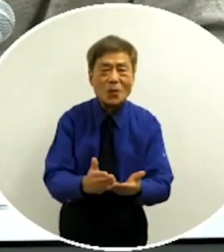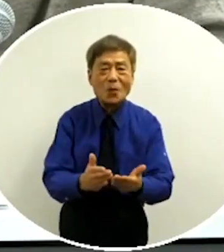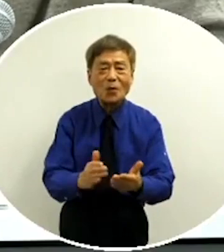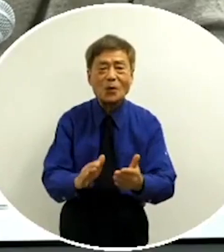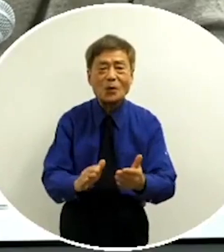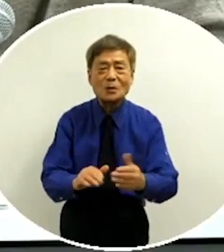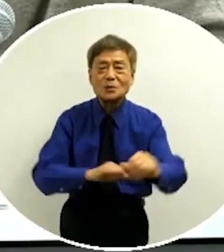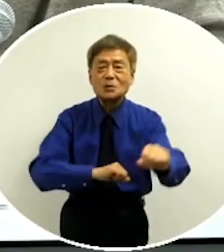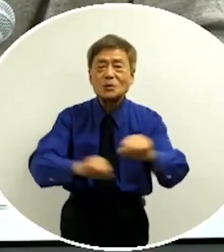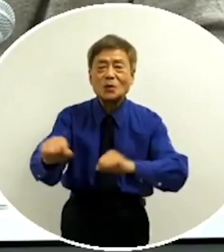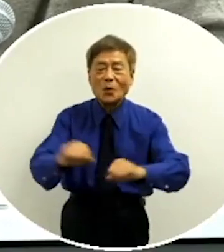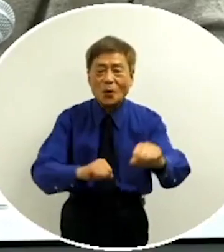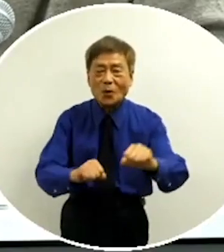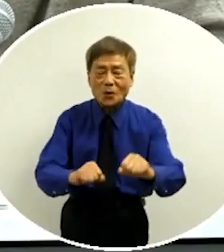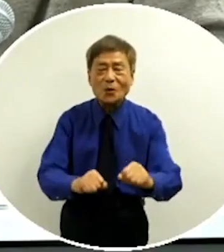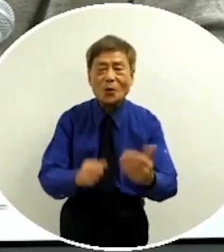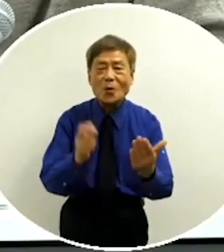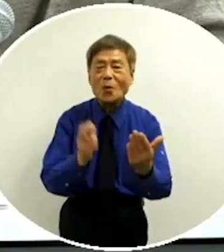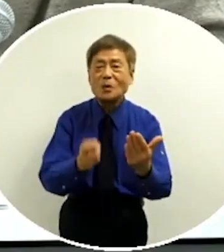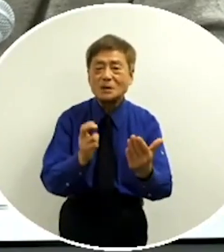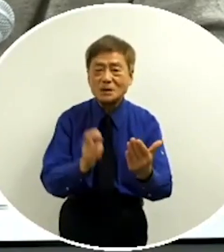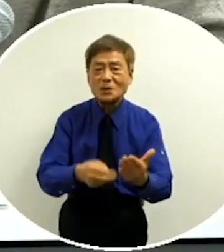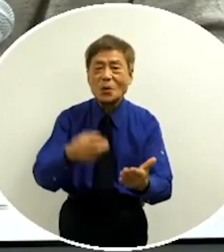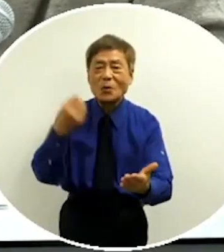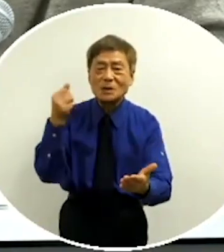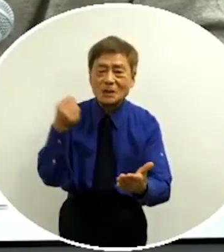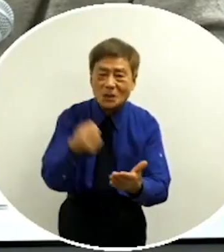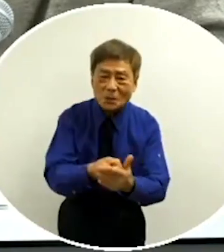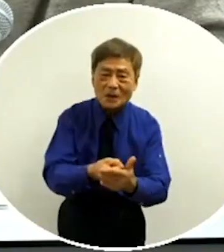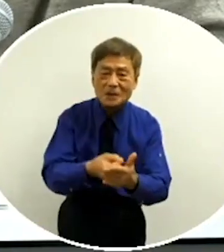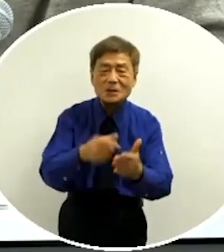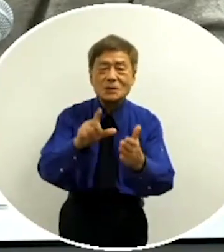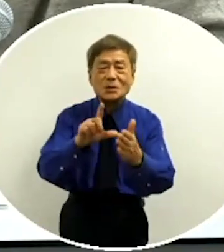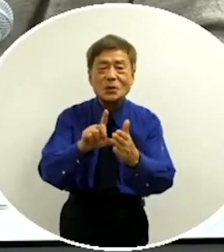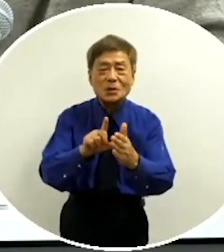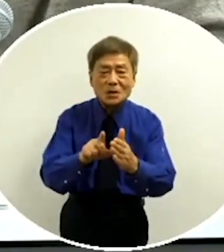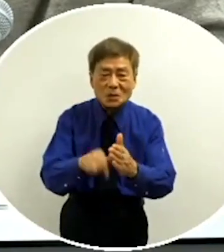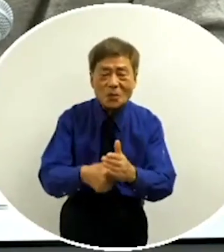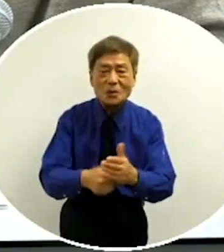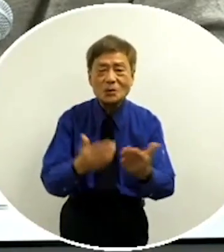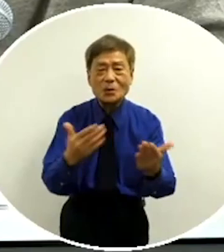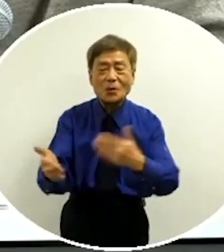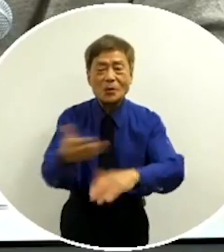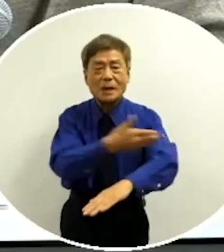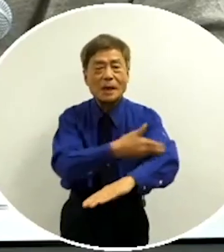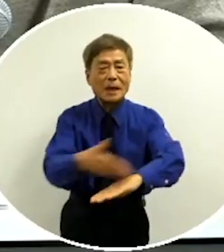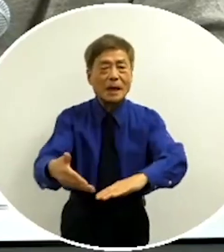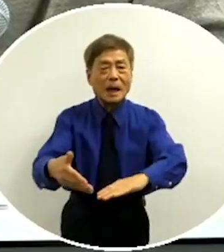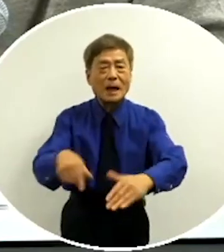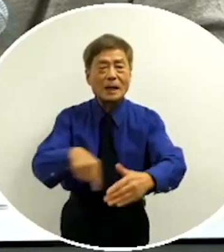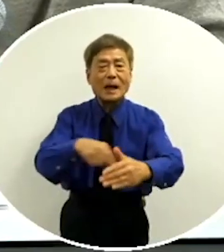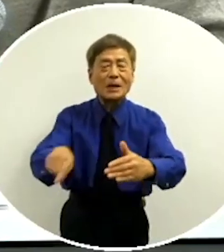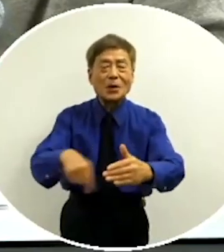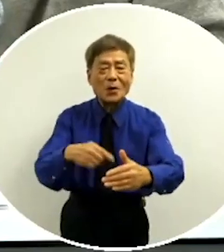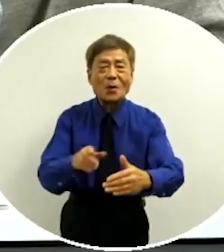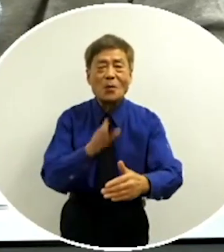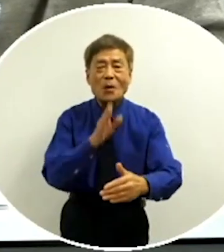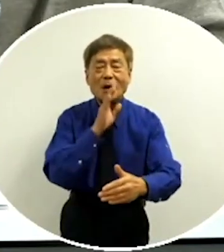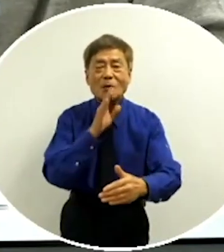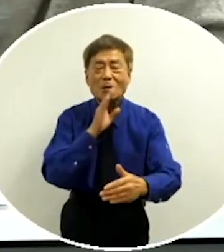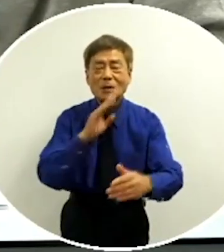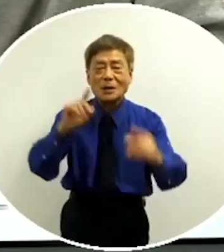場合には何かの法案ひとついいだけあのスポットライトを開けてその法案の成立過程をみんなで学ぶなんていうのもいいかもしれない